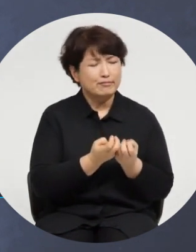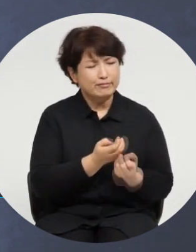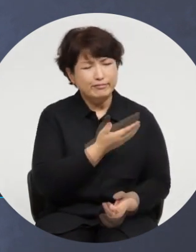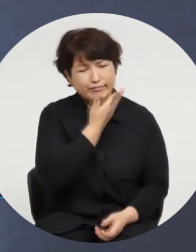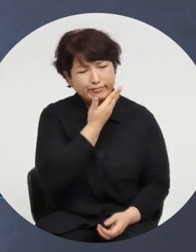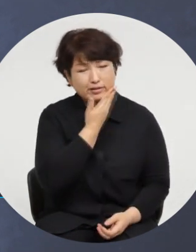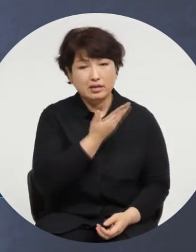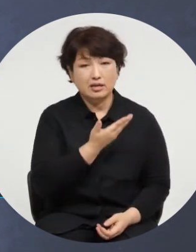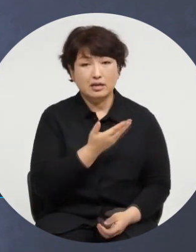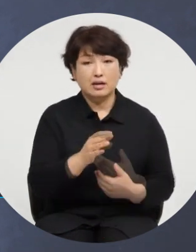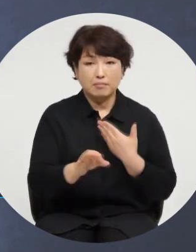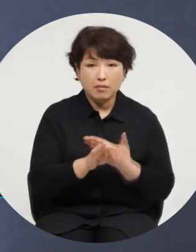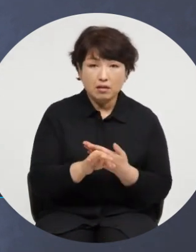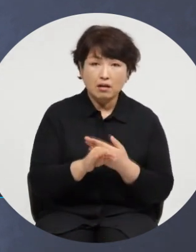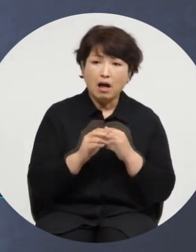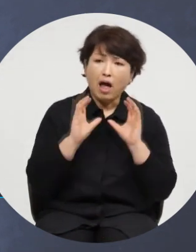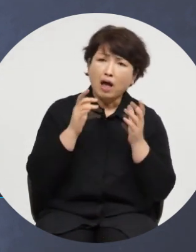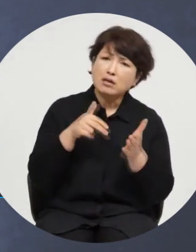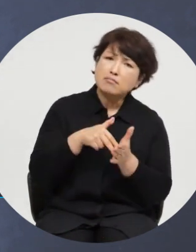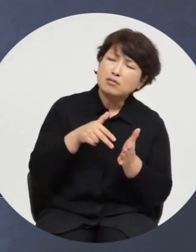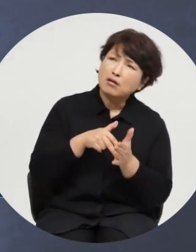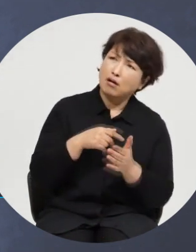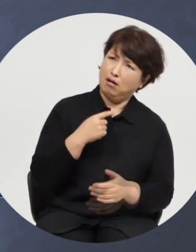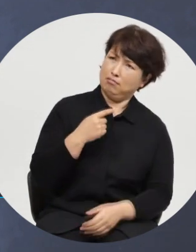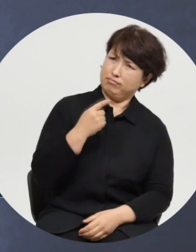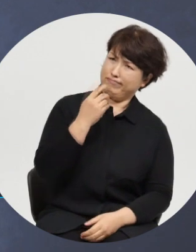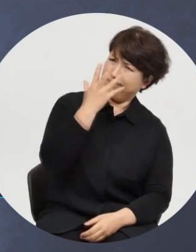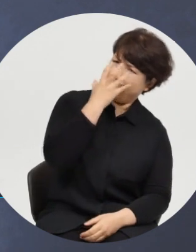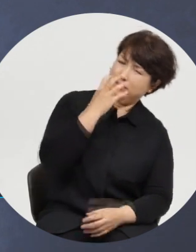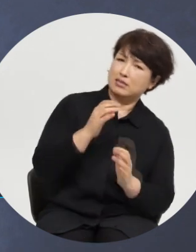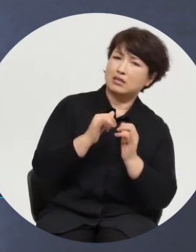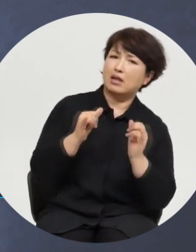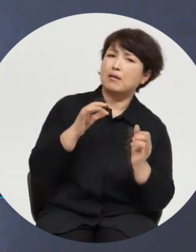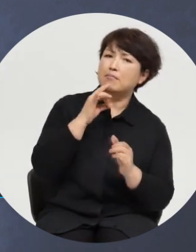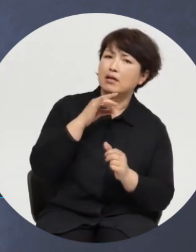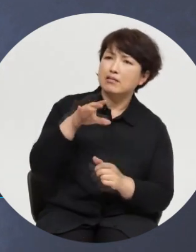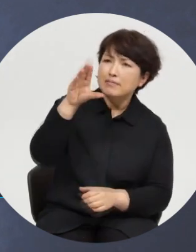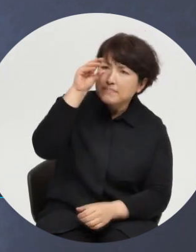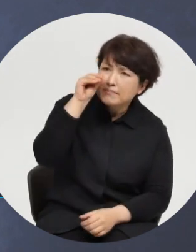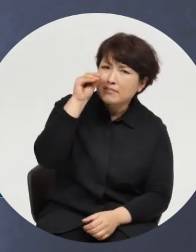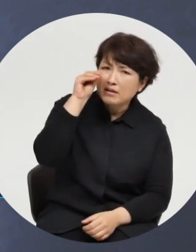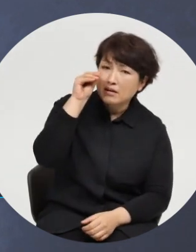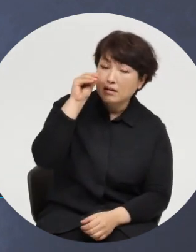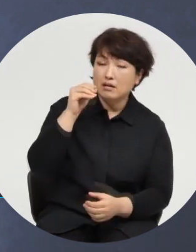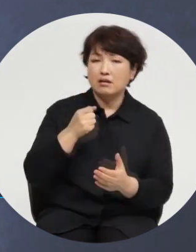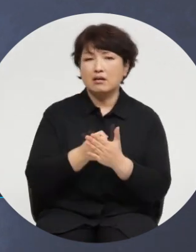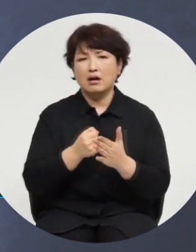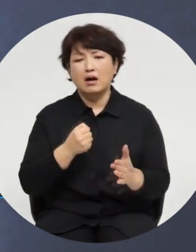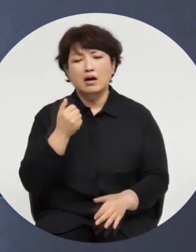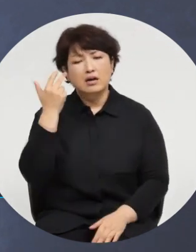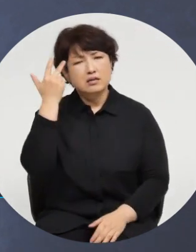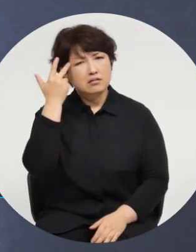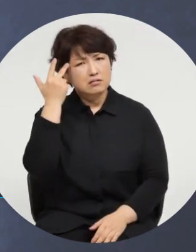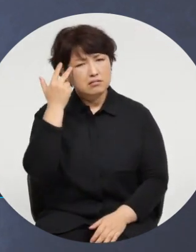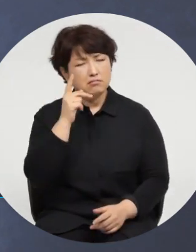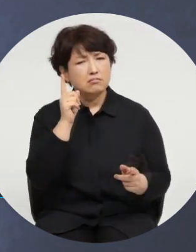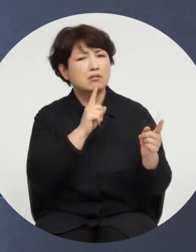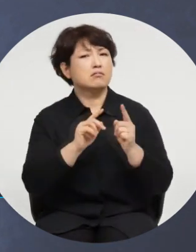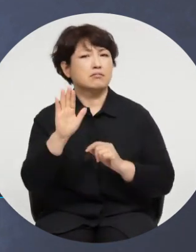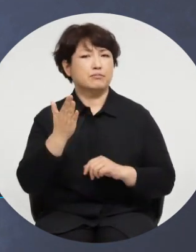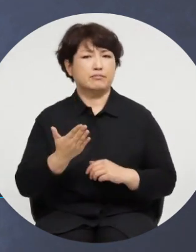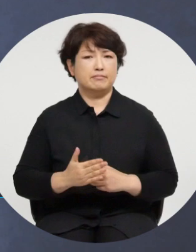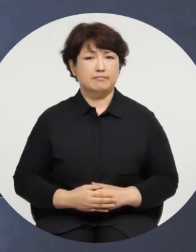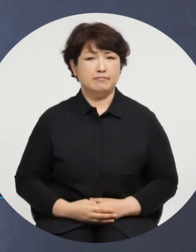없던 어 알고 의회가 절여서 짠 5 하니까 애가 자기를 보는 모든 상이 인상 쓰는 사람을 골만 본단 말이야